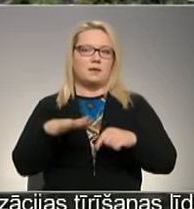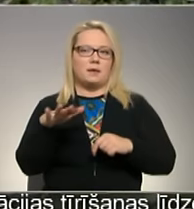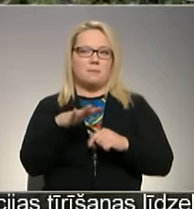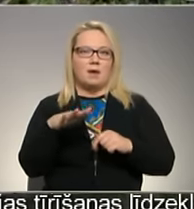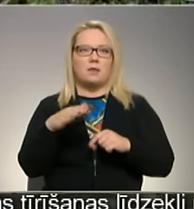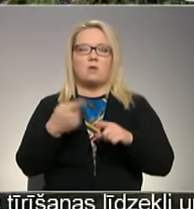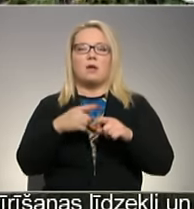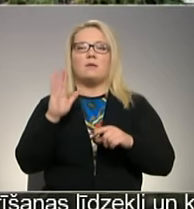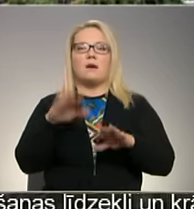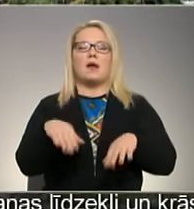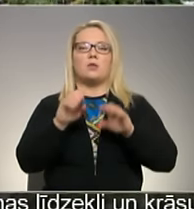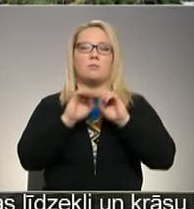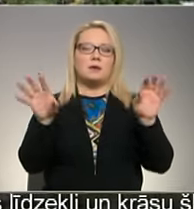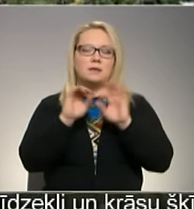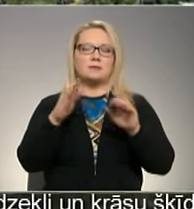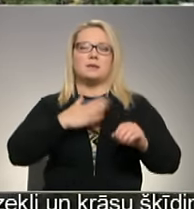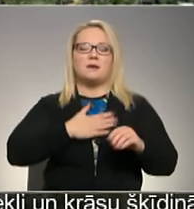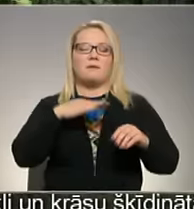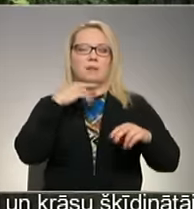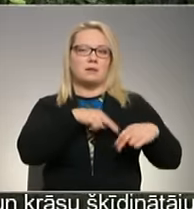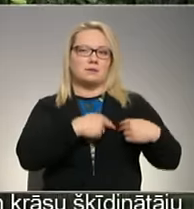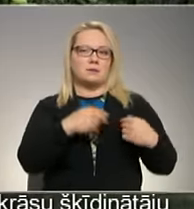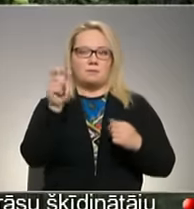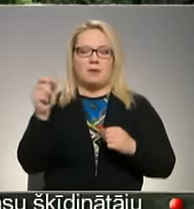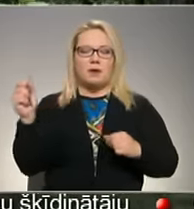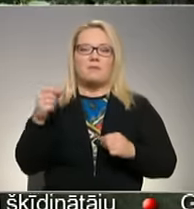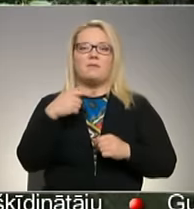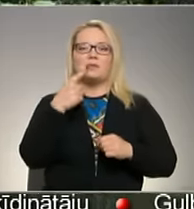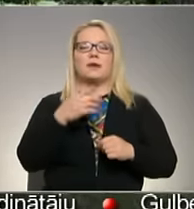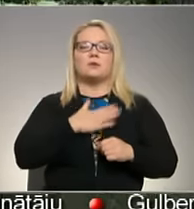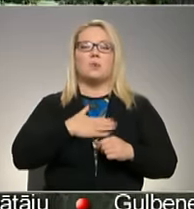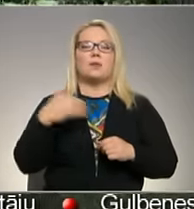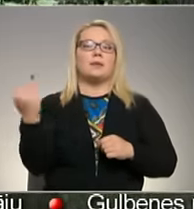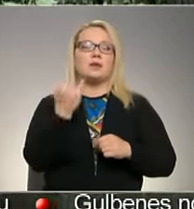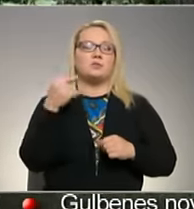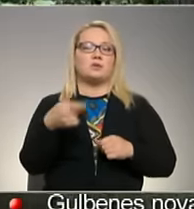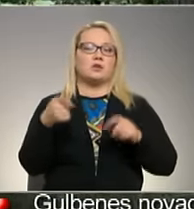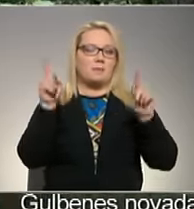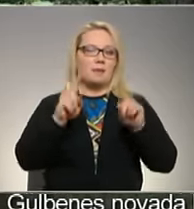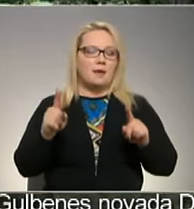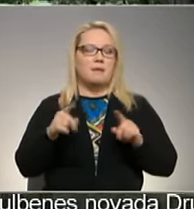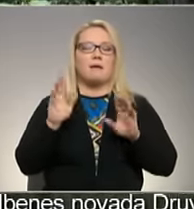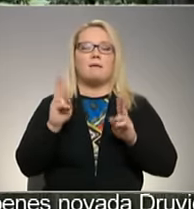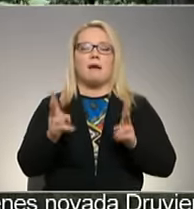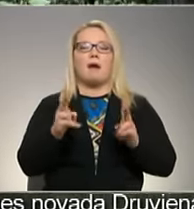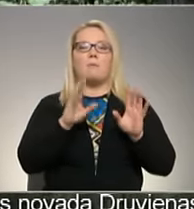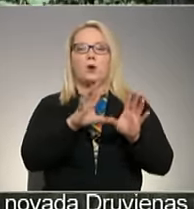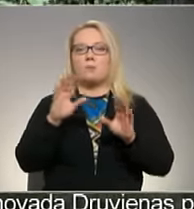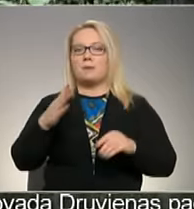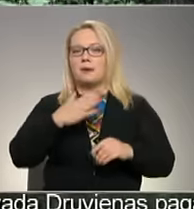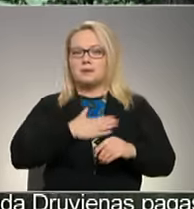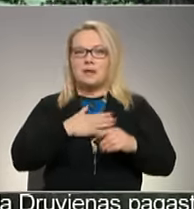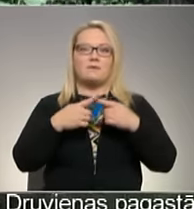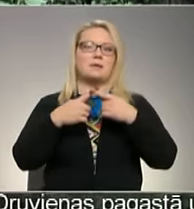Mēs varētu arī pastāstīt saviem klases biedriem. Es ļoti interesējos par šīm lietām, kā vispār kā parūpēties par sevi, par